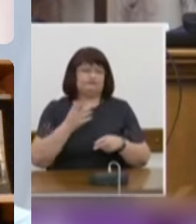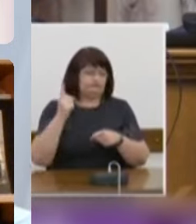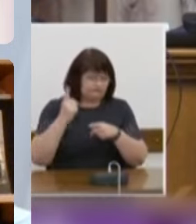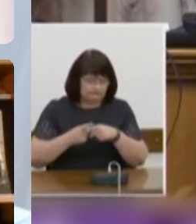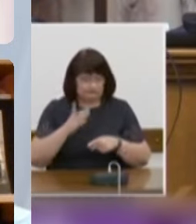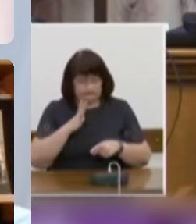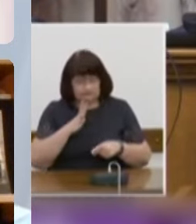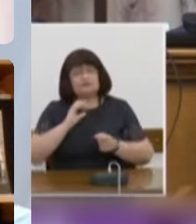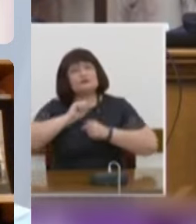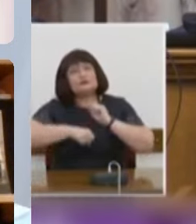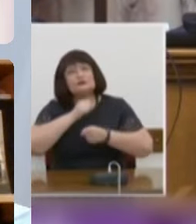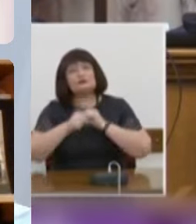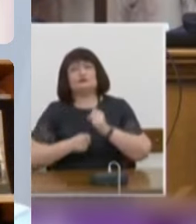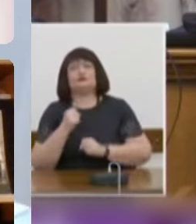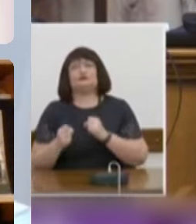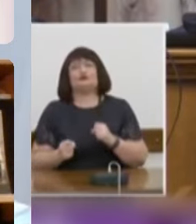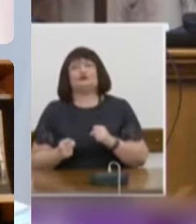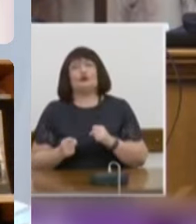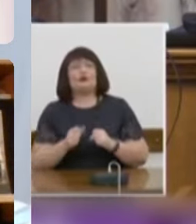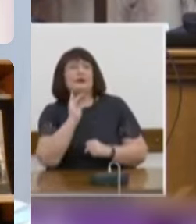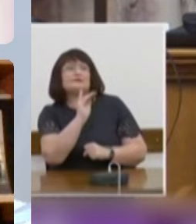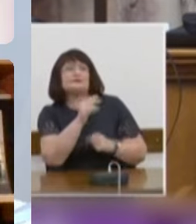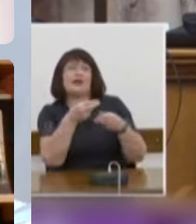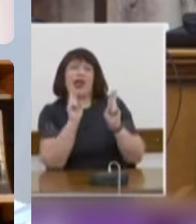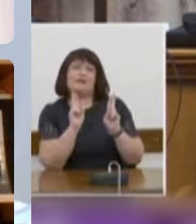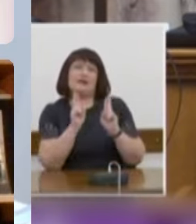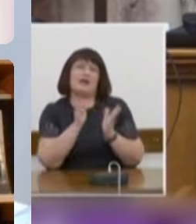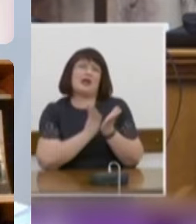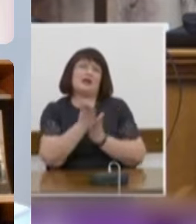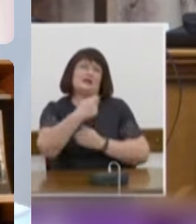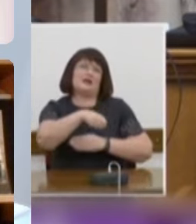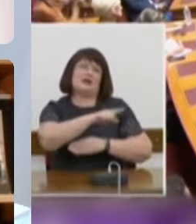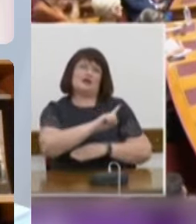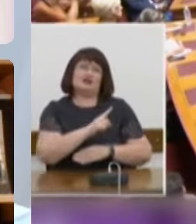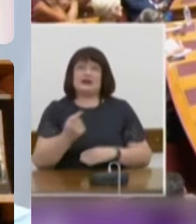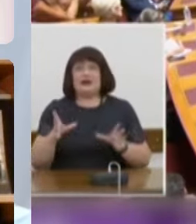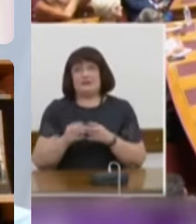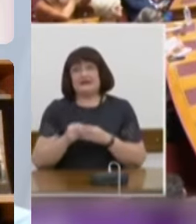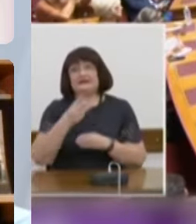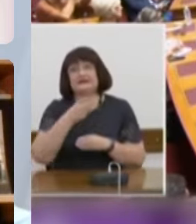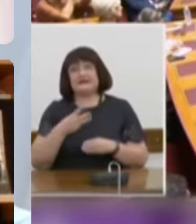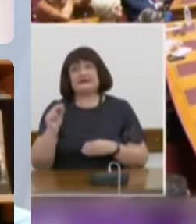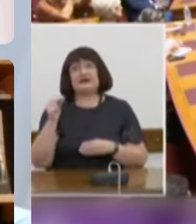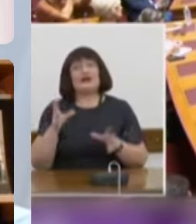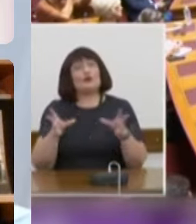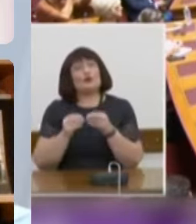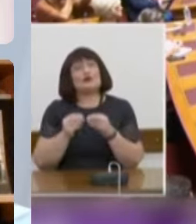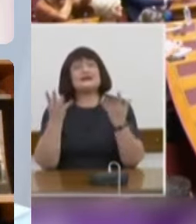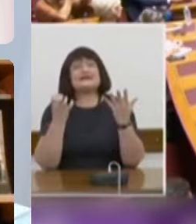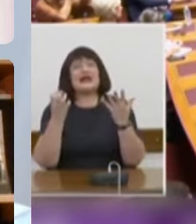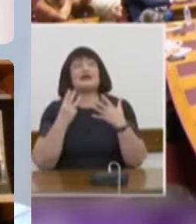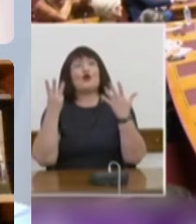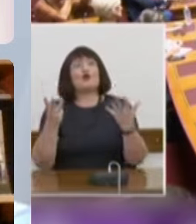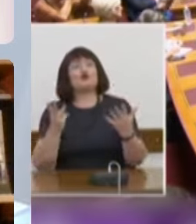ΣΥΡΙΖΑ, πρωτοφανές αυτό, εν πάση περιπτώσει πρωτότυπο αυτό, ψηφίστηκε από το ΣΥΡΙΖΑ οι αμυντικές